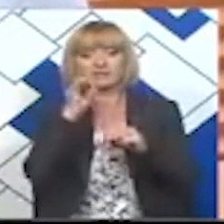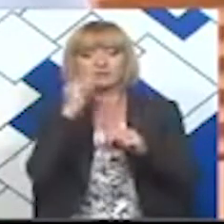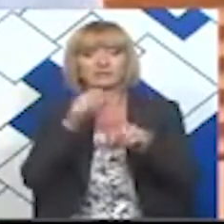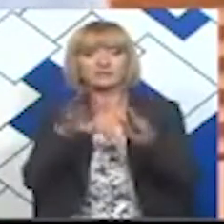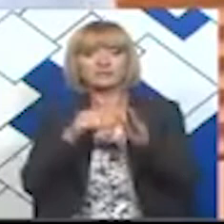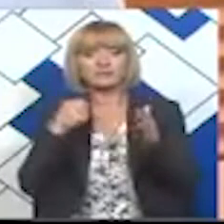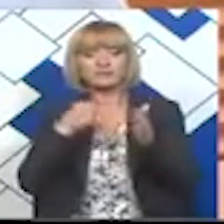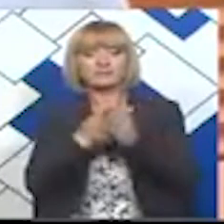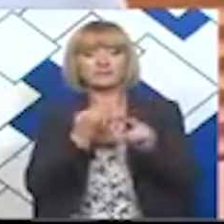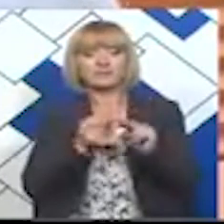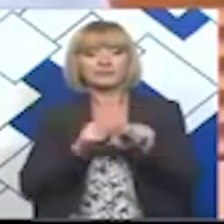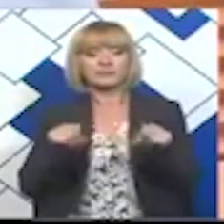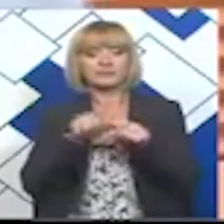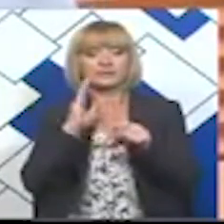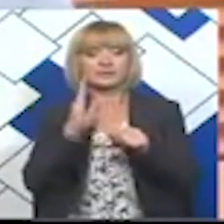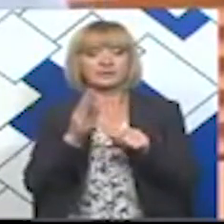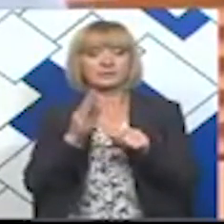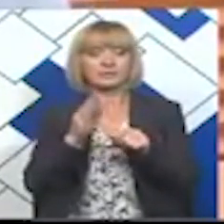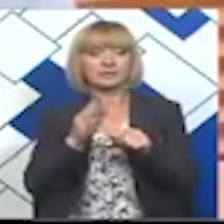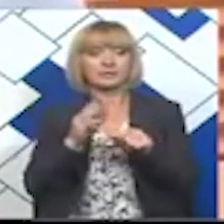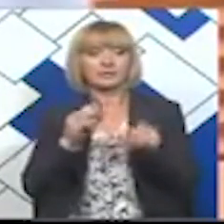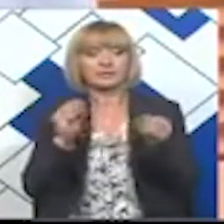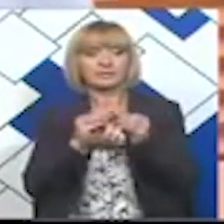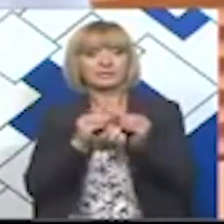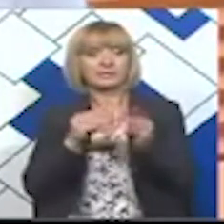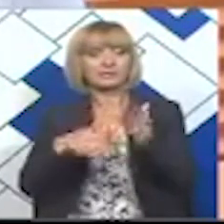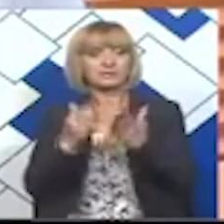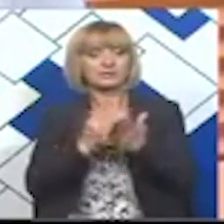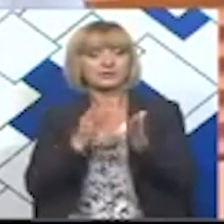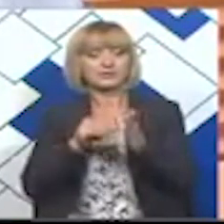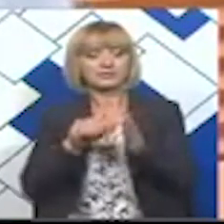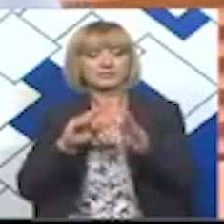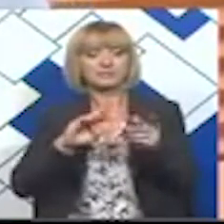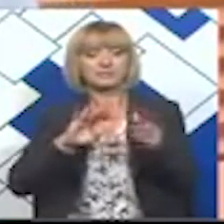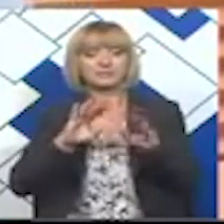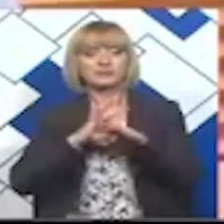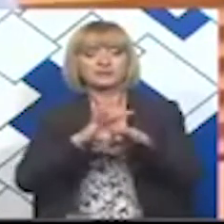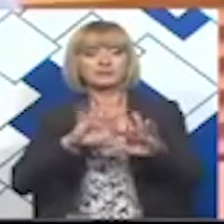იმიტომ რომ ამ ნორმის მოქმედებას ექნება შეუქცევადი შედეგები არჩევნების ჩატარების შემთხვევაში და ამიტომ უნდა შეჩერდეს მანამდე.